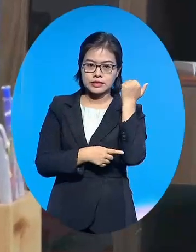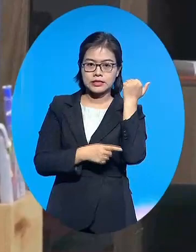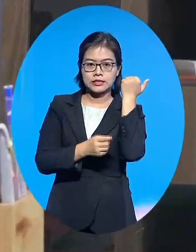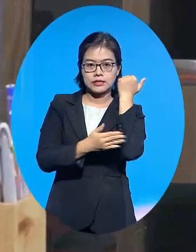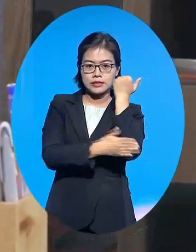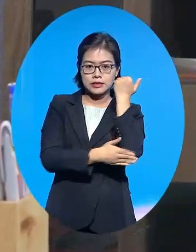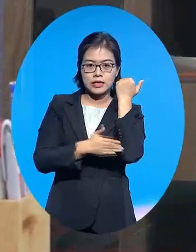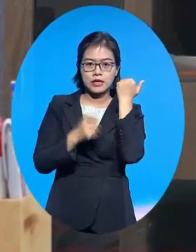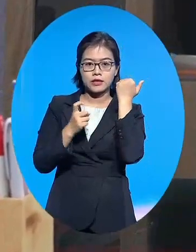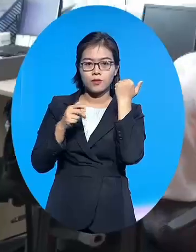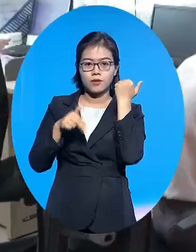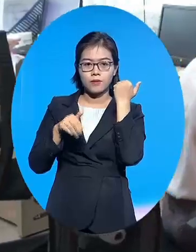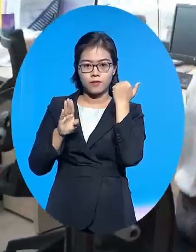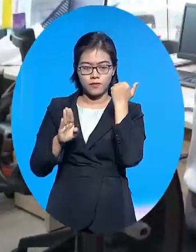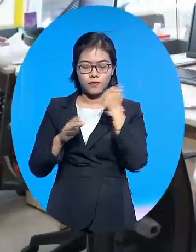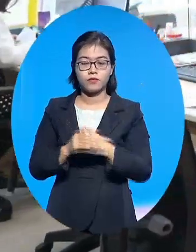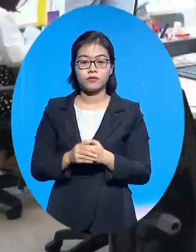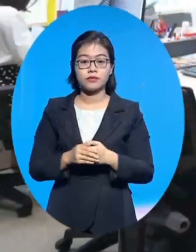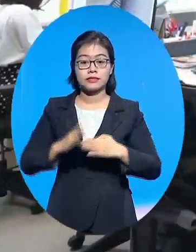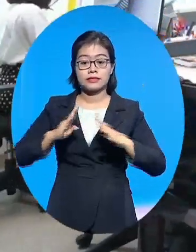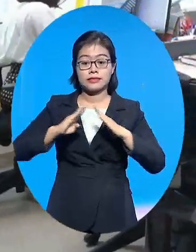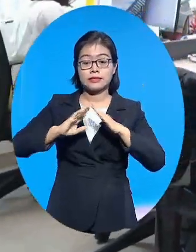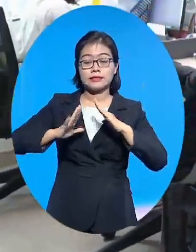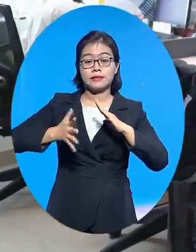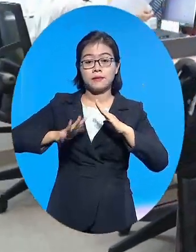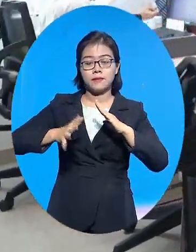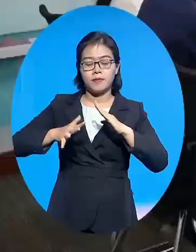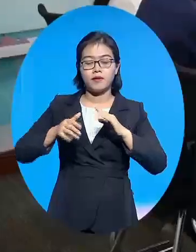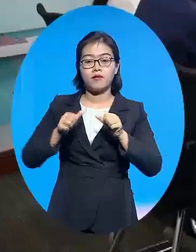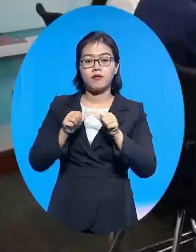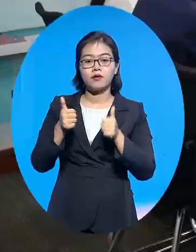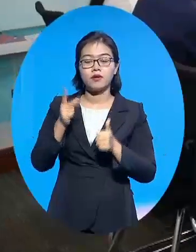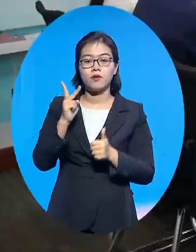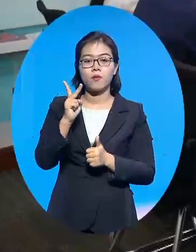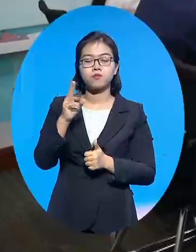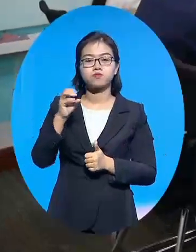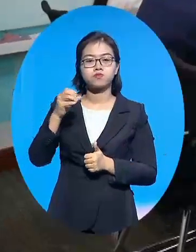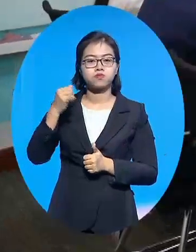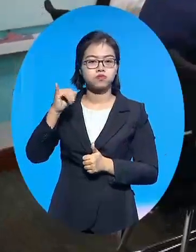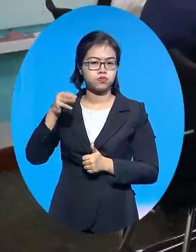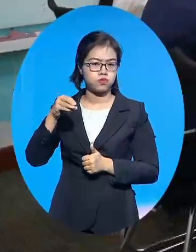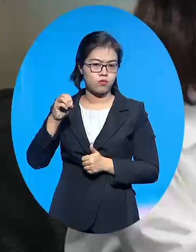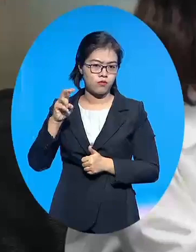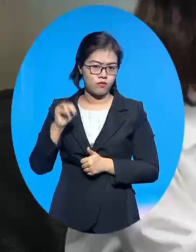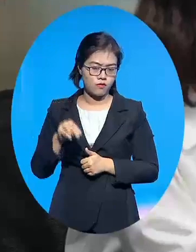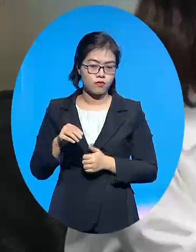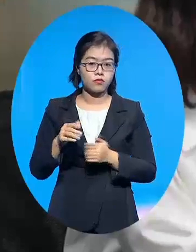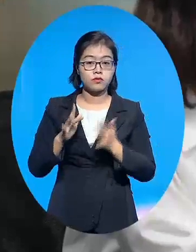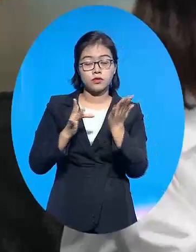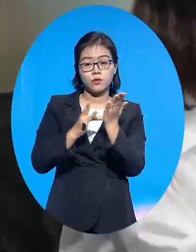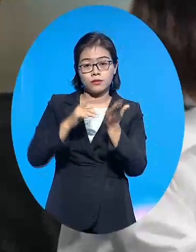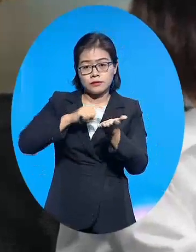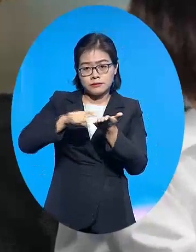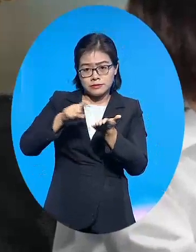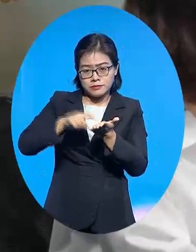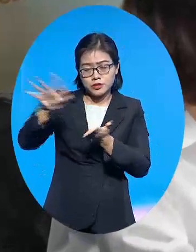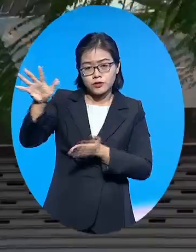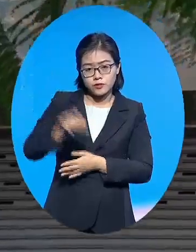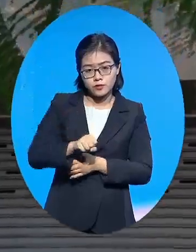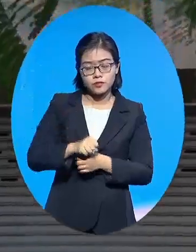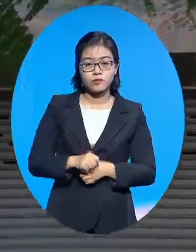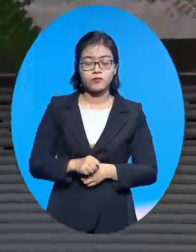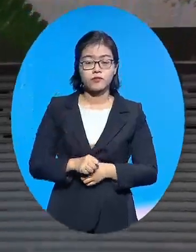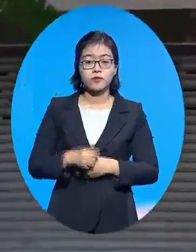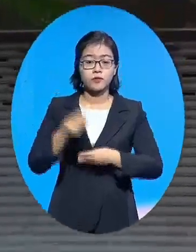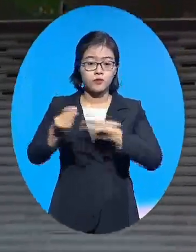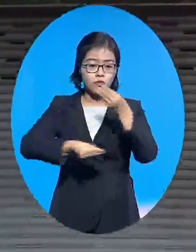đặt tại huyện Hóc Môn công suất lớn và máy móc thiết bị sản xuất theo công nghệ mỹ doanh nghiệp sản xuất và cung cấp ra thị trường dầu nhớt Việt Nam